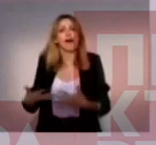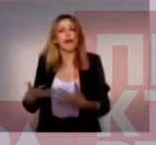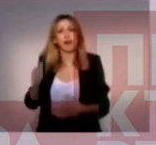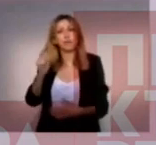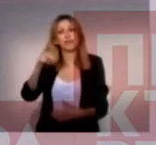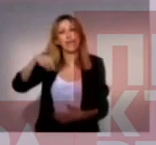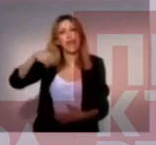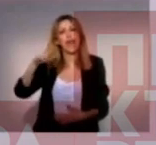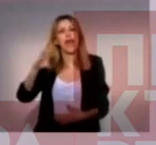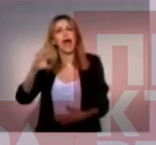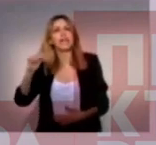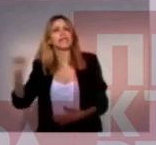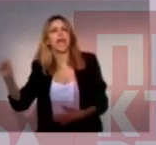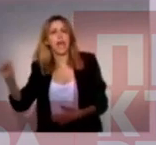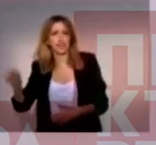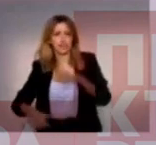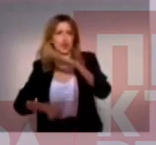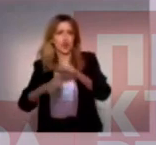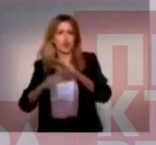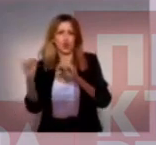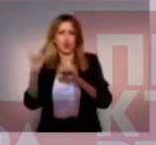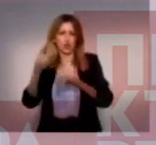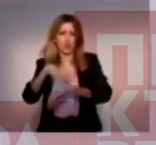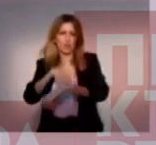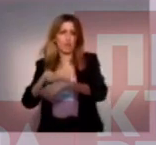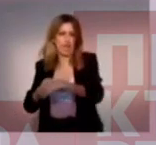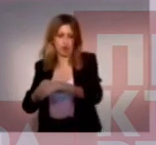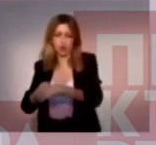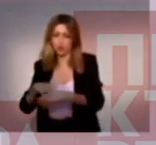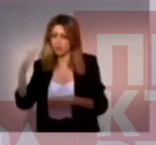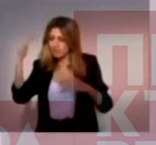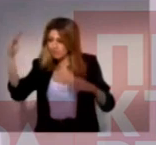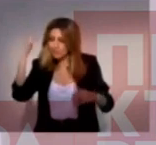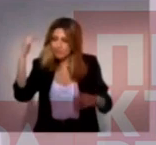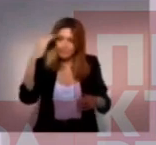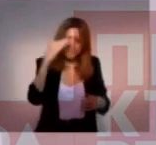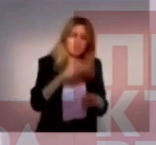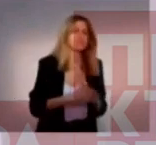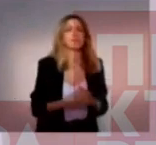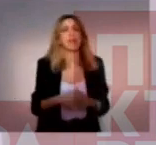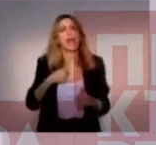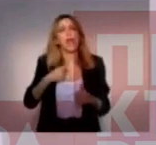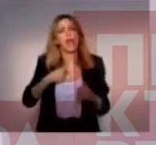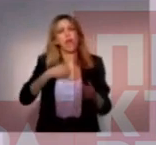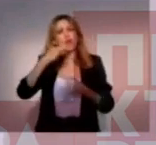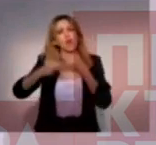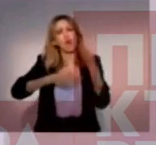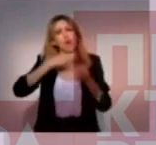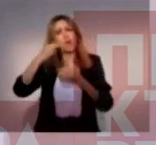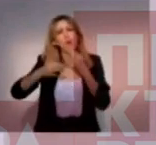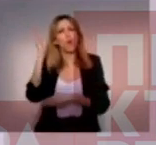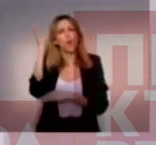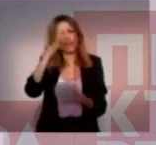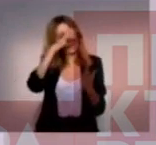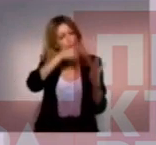Επιτρέψτε μου να μιλήσω από στήθους. Ξεκινώντας με ένα μεγάλο